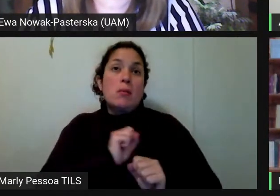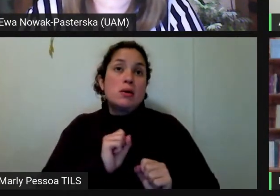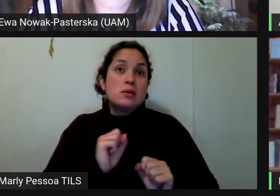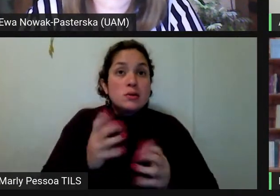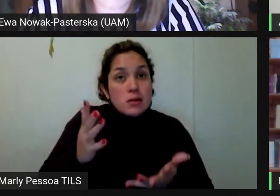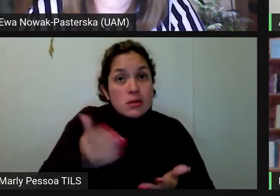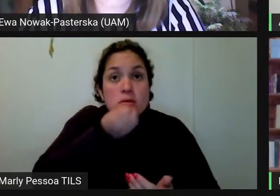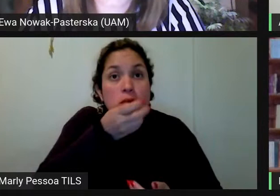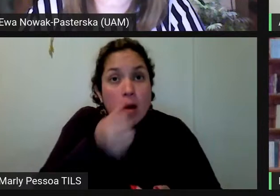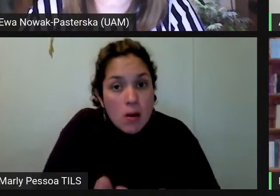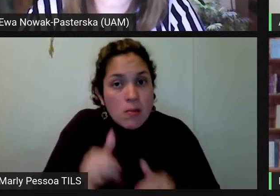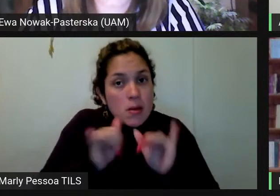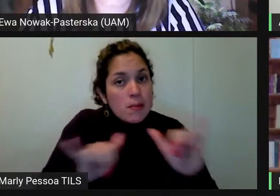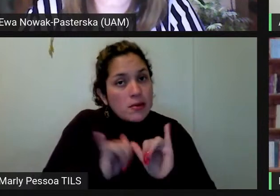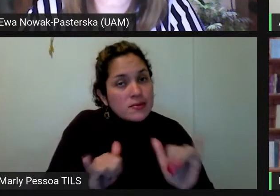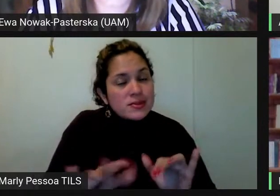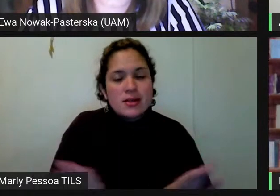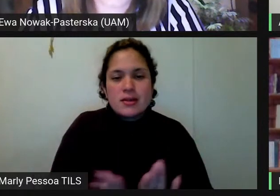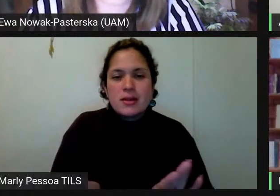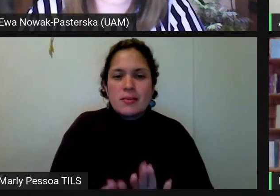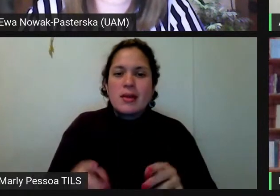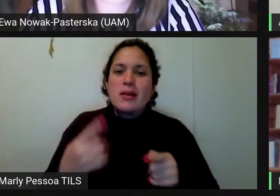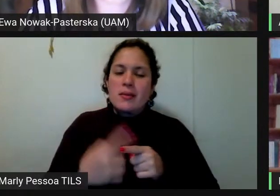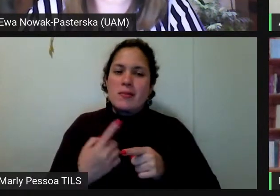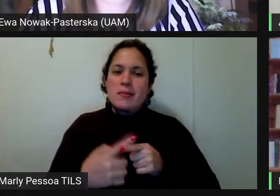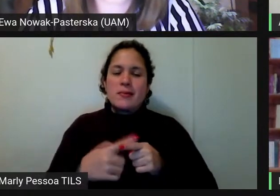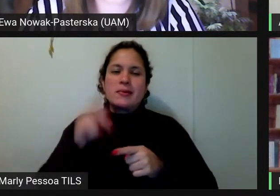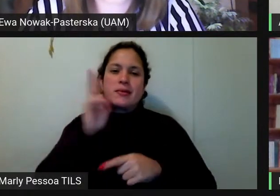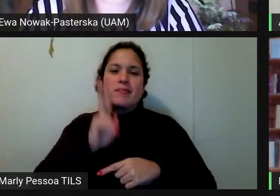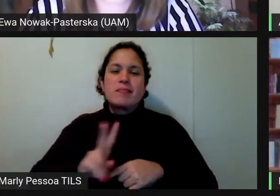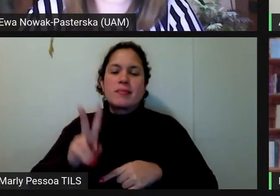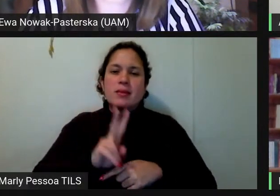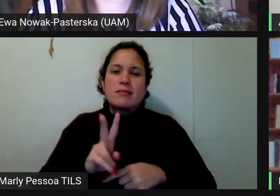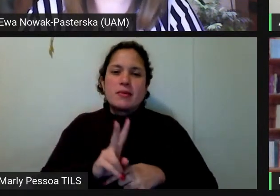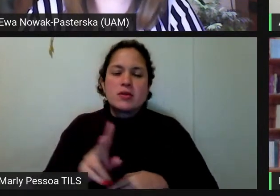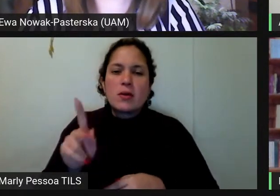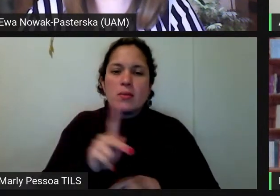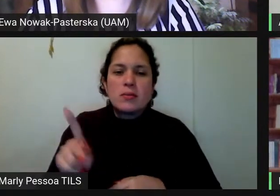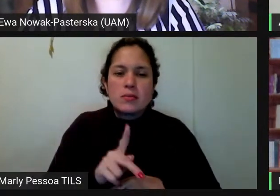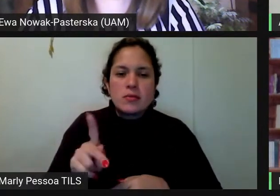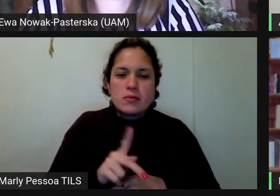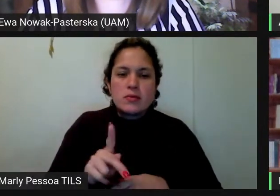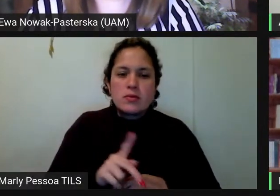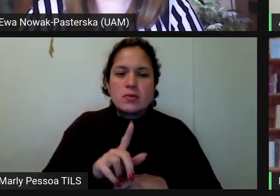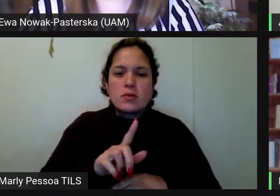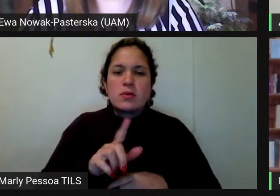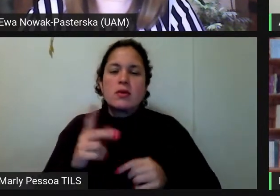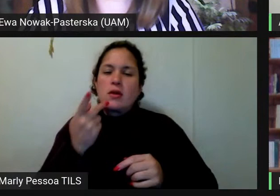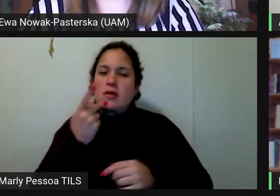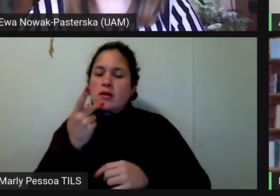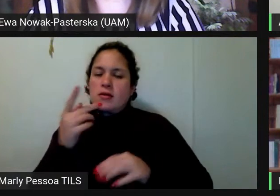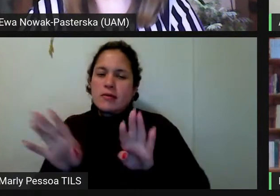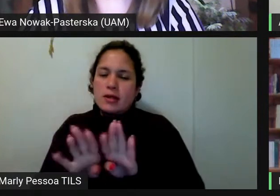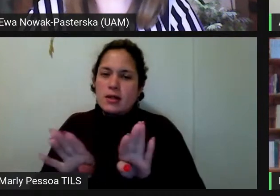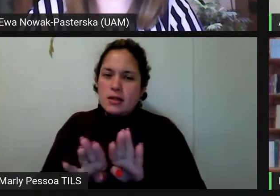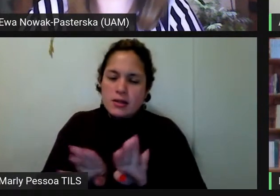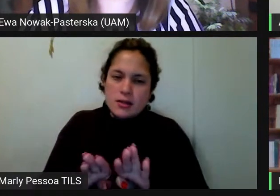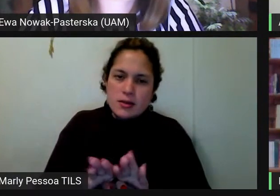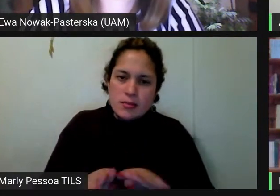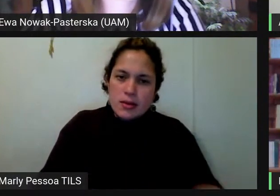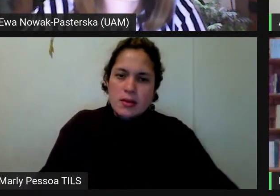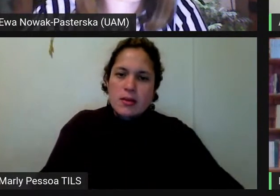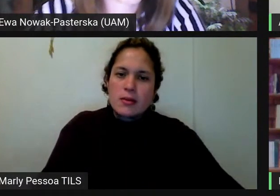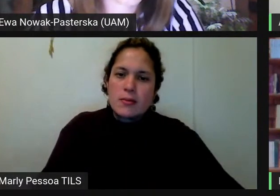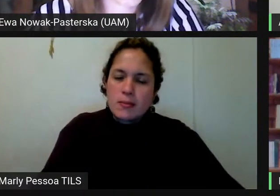notícia. Ja tutaj skomentowałam badania profesor Haliny Kary z Uniwersytetu Warszawskiego, która